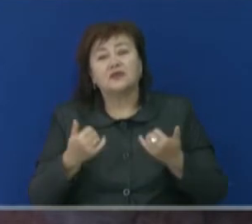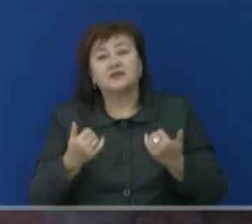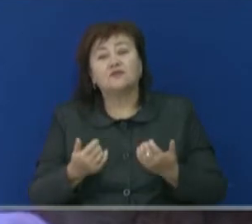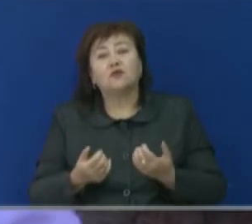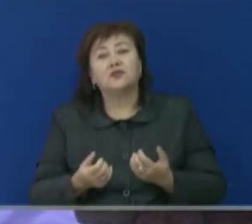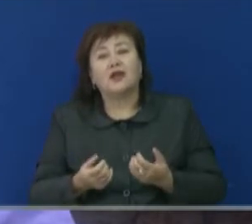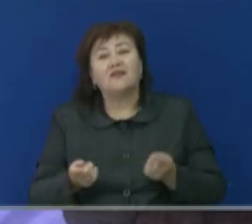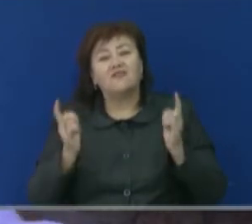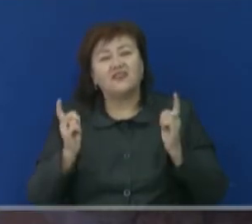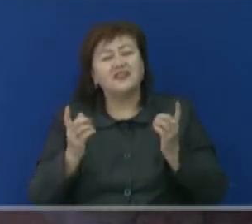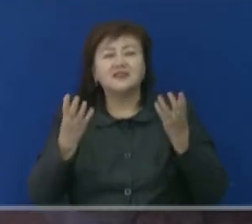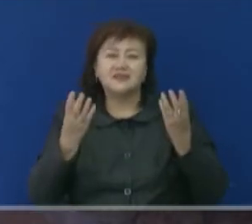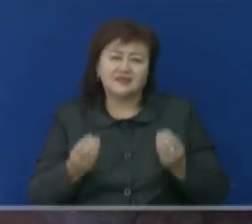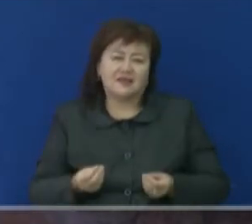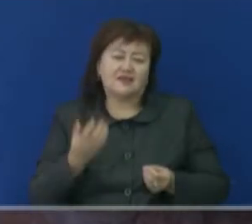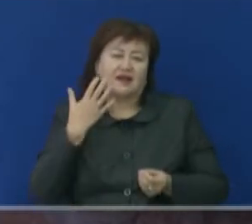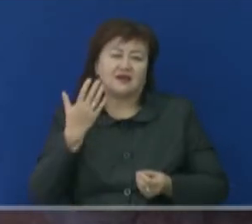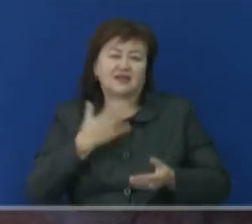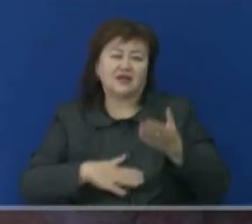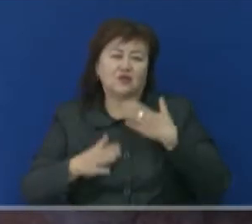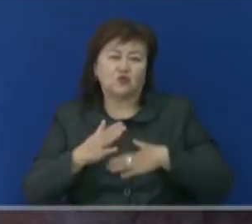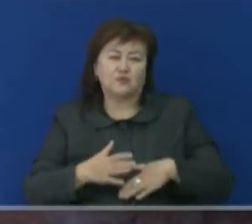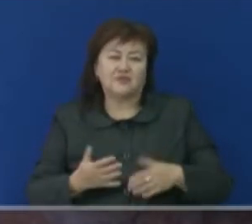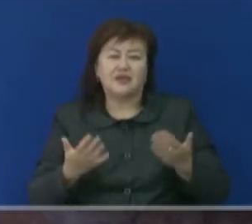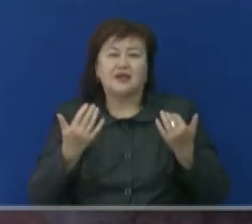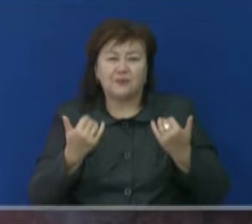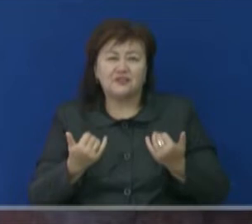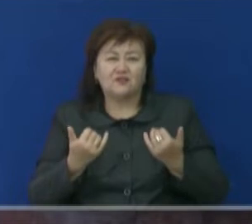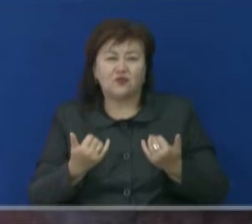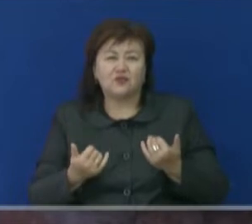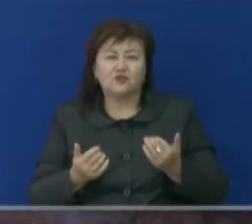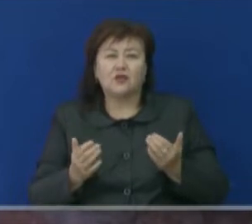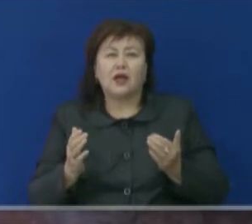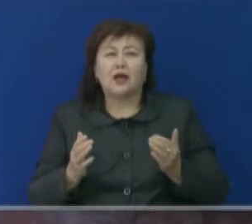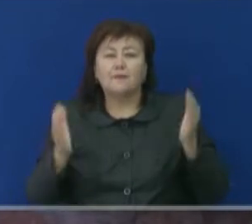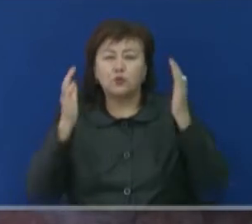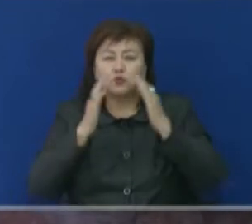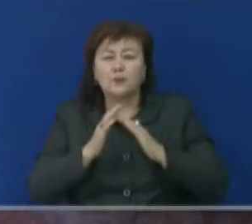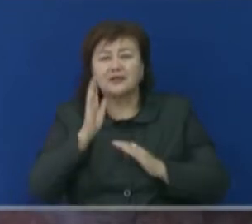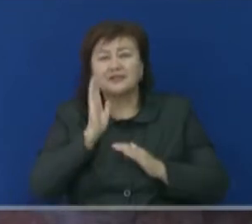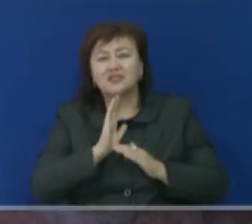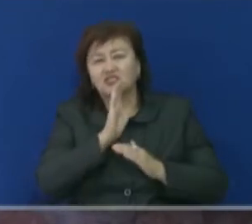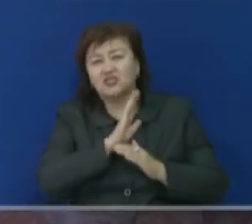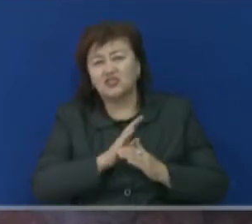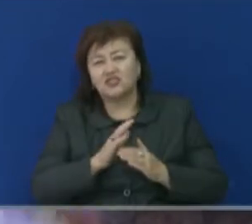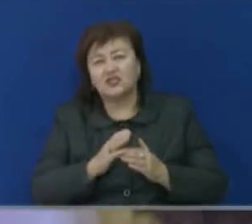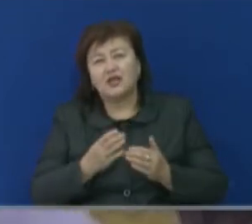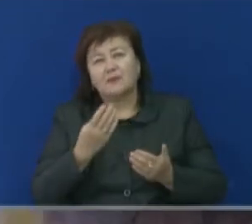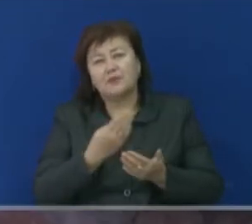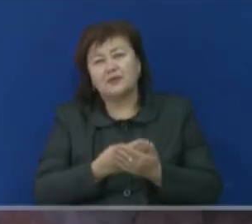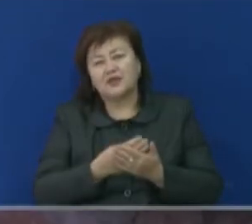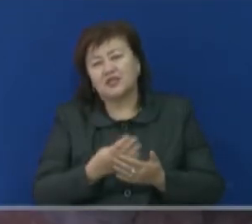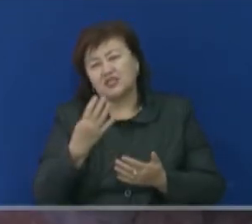жарылды дейді ғой, бір қатты қуанған кезде. Сондай күндердің біреуі бізде мұсылман әйелдер одағынан 4-5 әйел жиналып,